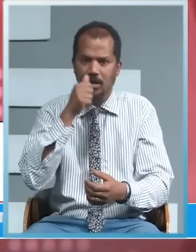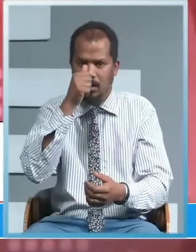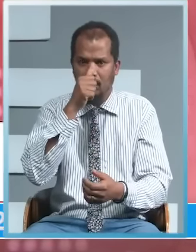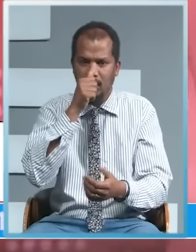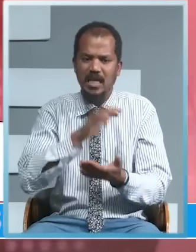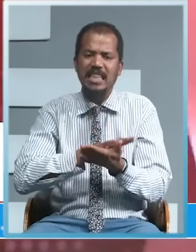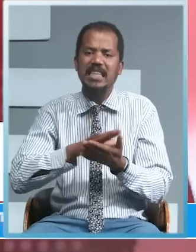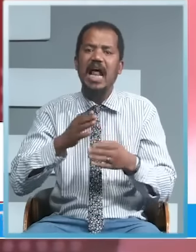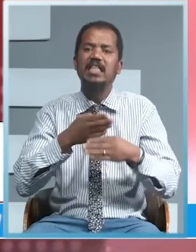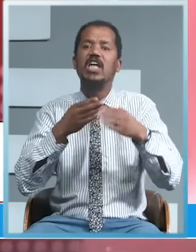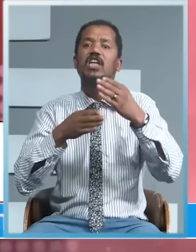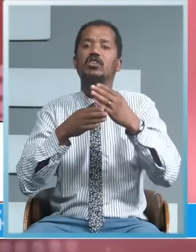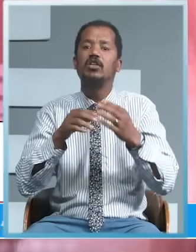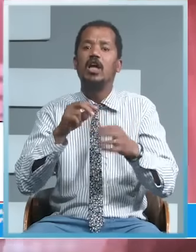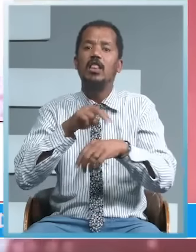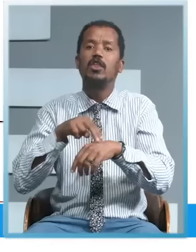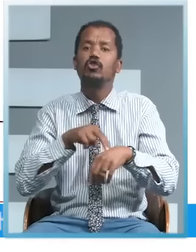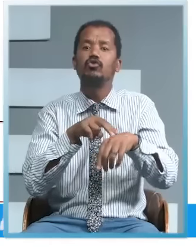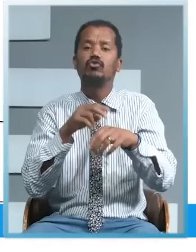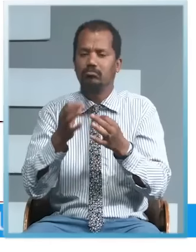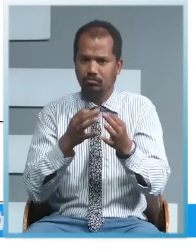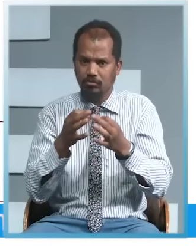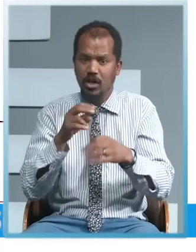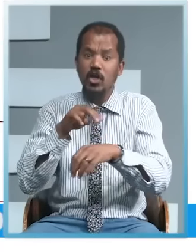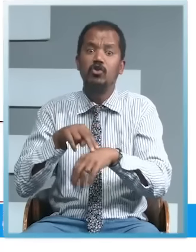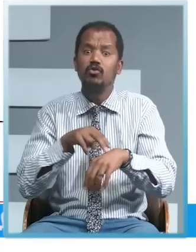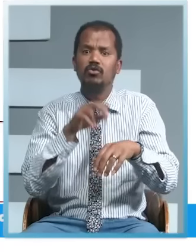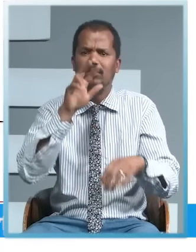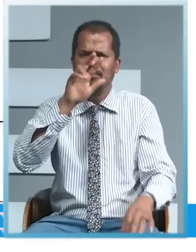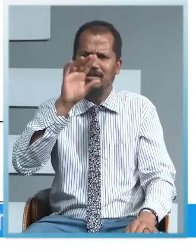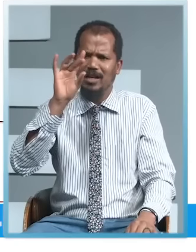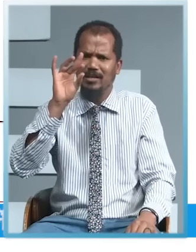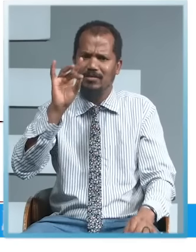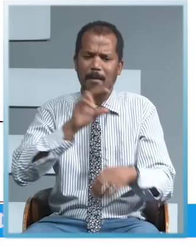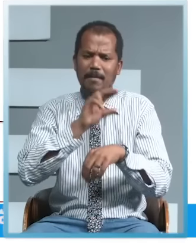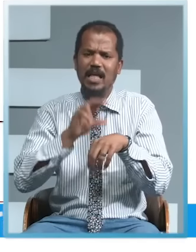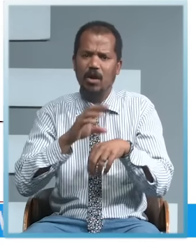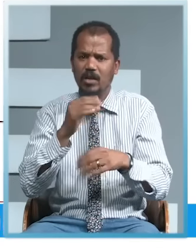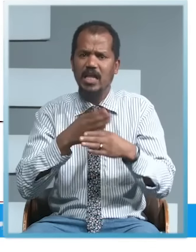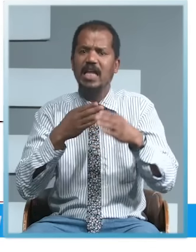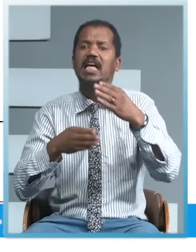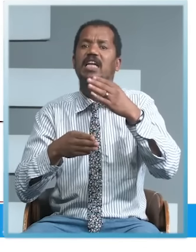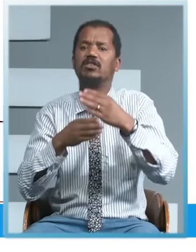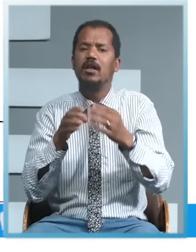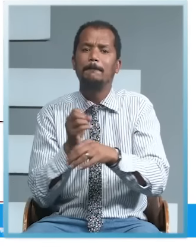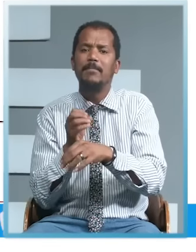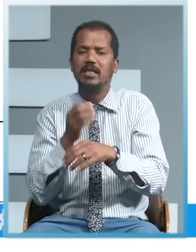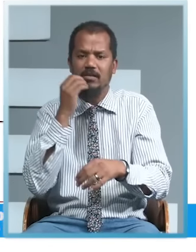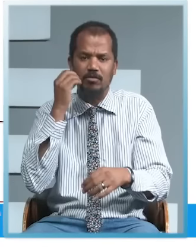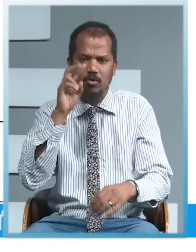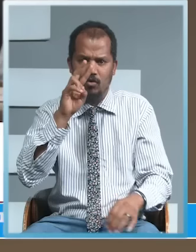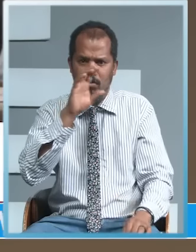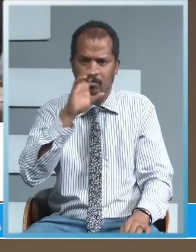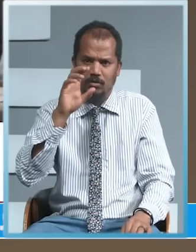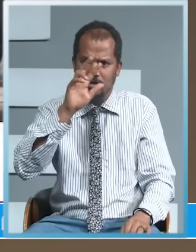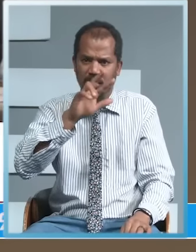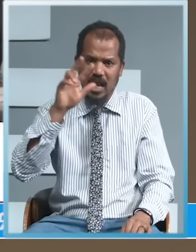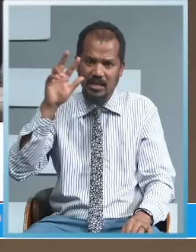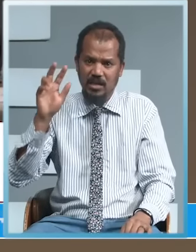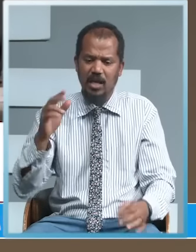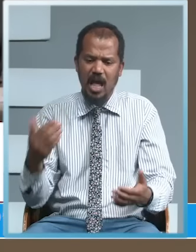የኢትዮጵያ ጥራት ደረጃዎች ኢንስቲትዩት ገለጸ። ኢንስቲትዩቱ በ38ኛው ብሔራዊና የደረጃዎች ምክር ቤት